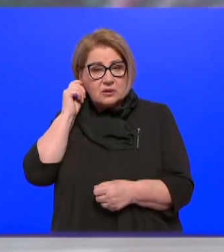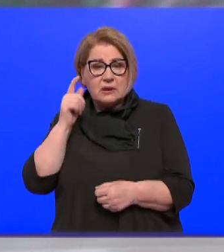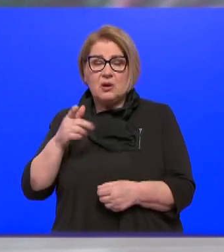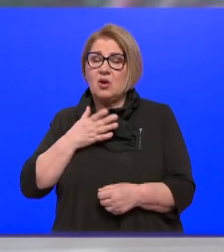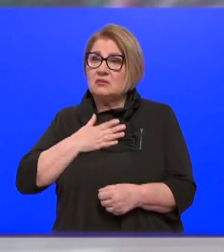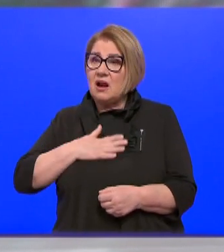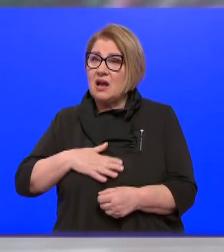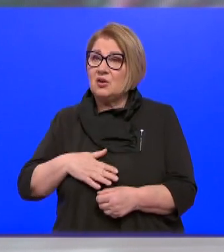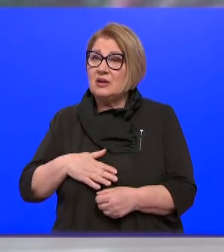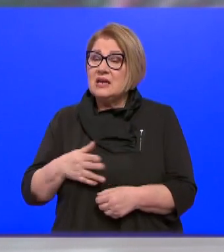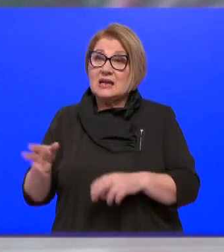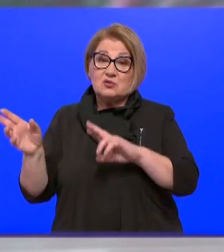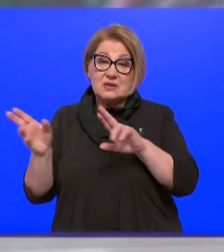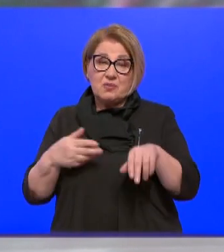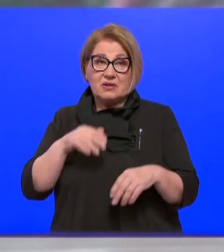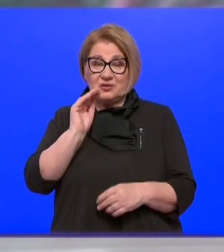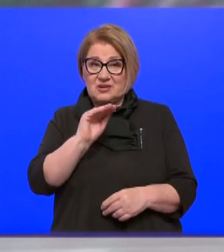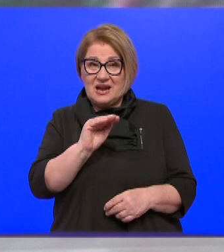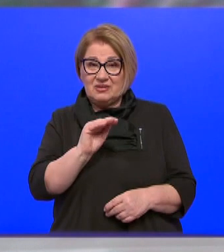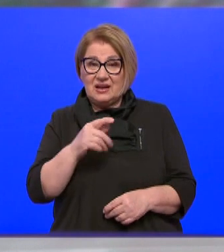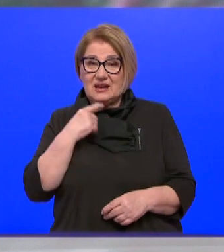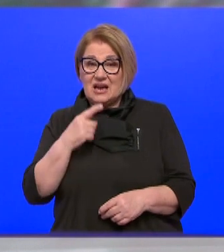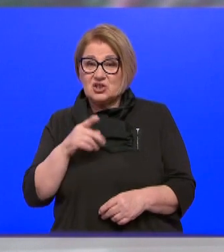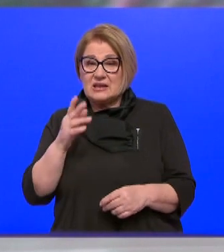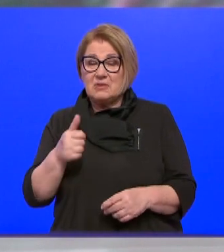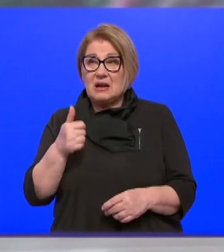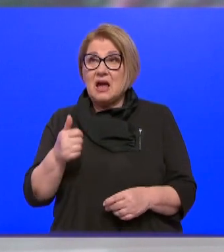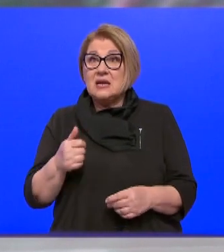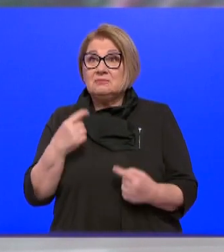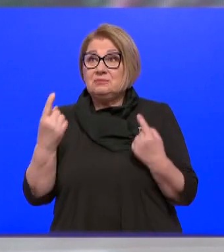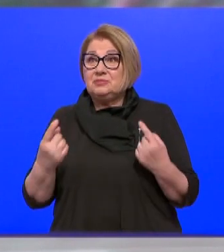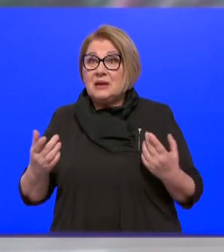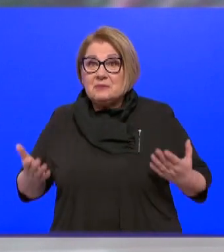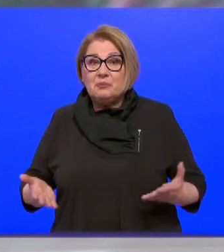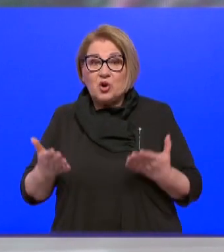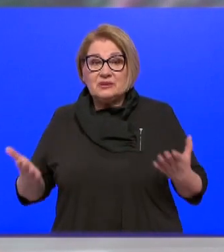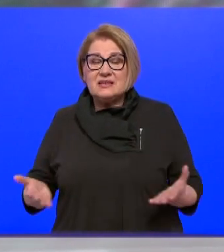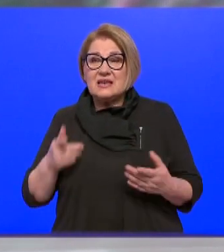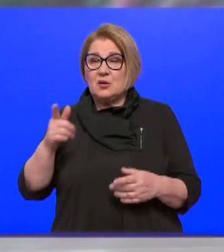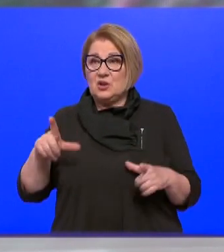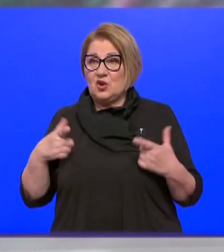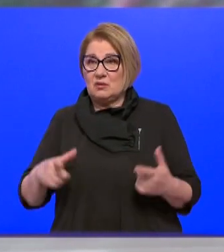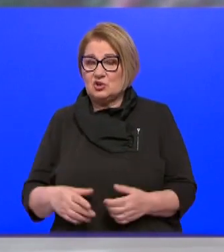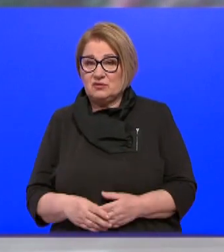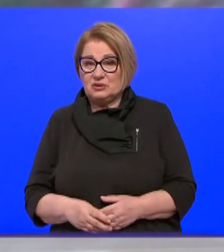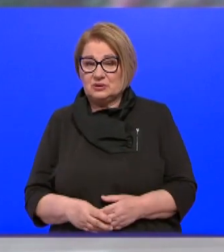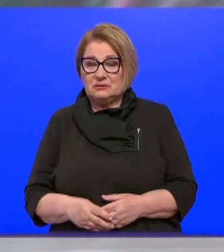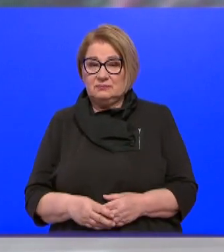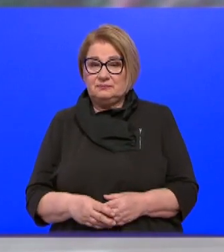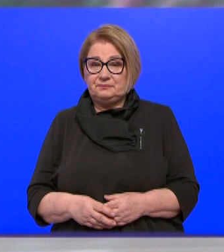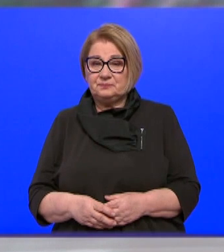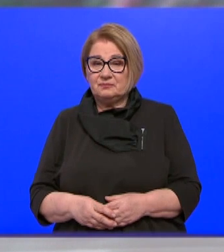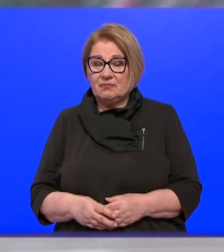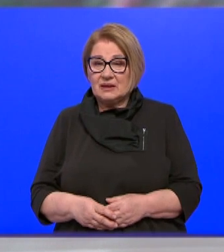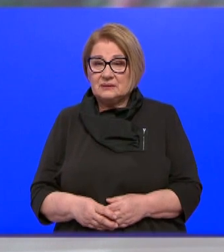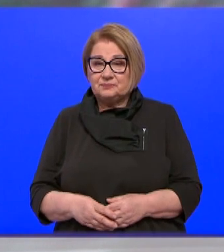drago kad su se povratno javile i rekli su da im je to možda bila prekretnica u njihovom životu. Baš tada im je to trebalo. Tako je. Mm-hmm. I